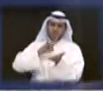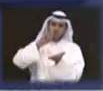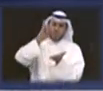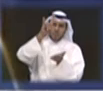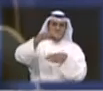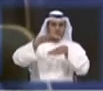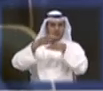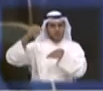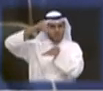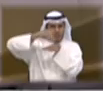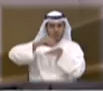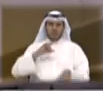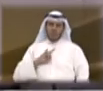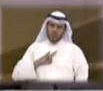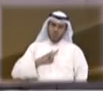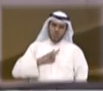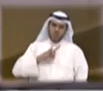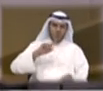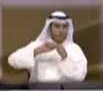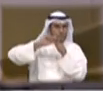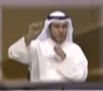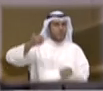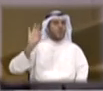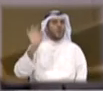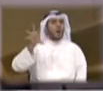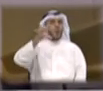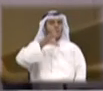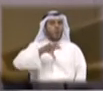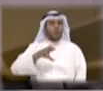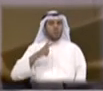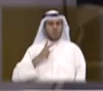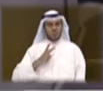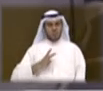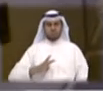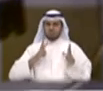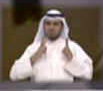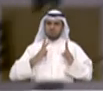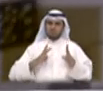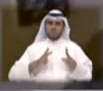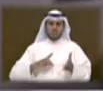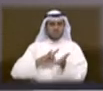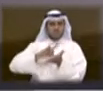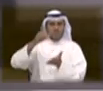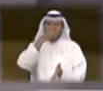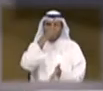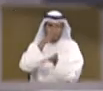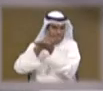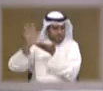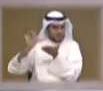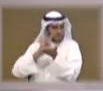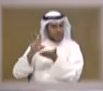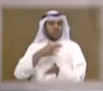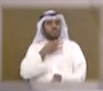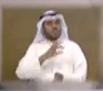خطوط الرحلات البعيدة، خصوصا الخطوط الأوروبية، وتحل هذه الطائرات محل طائرات قديمة تعمل على